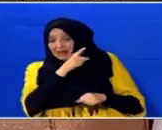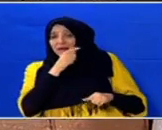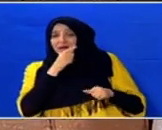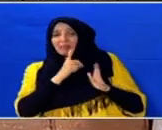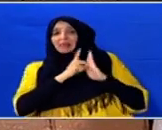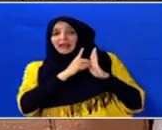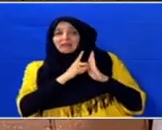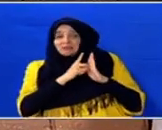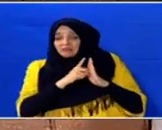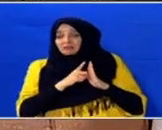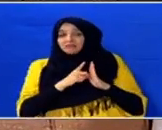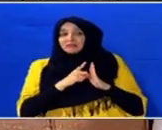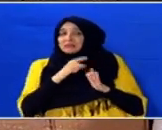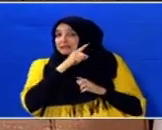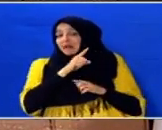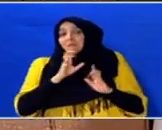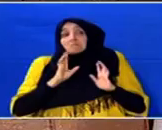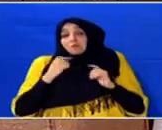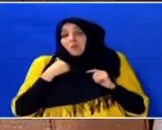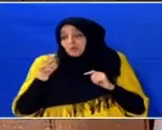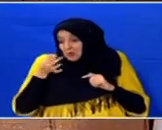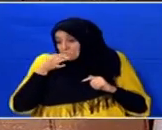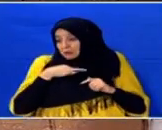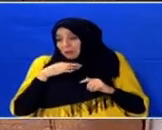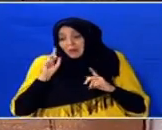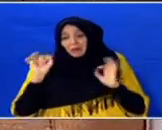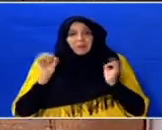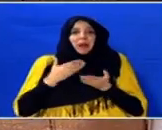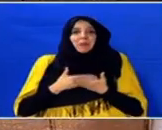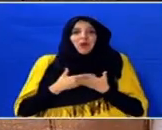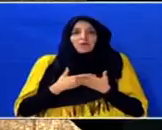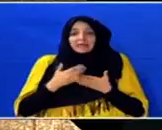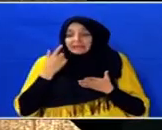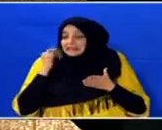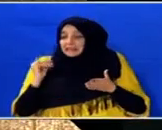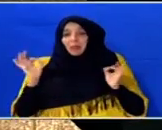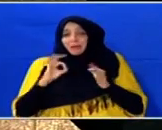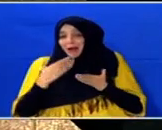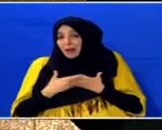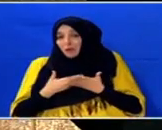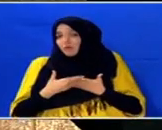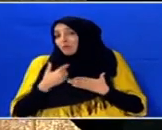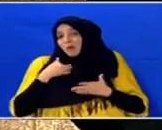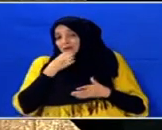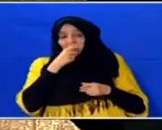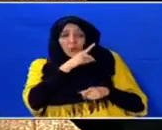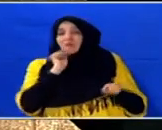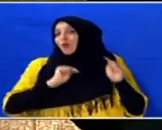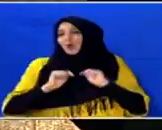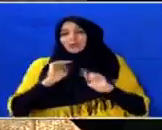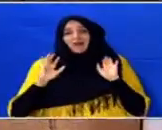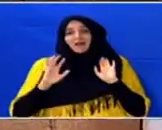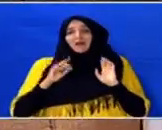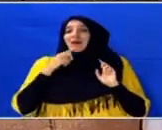ذلك فهو مطالب بالدليل، بالبينة، بالبينة، البينة على من ادعى،